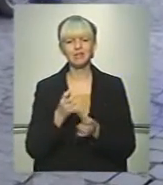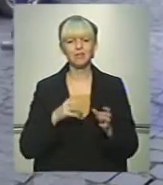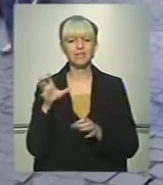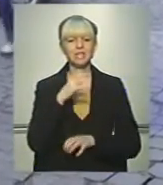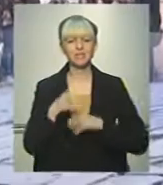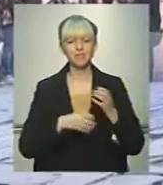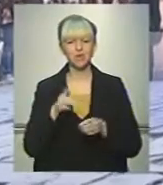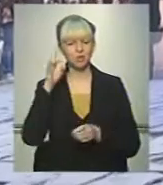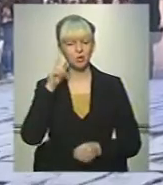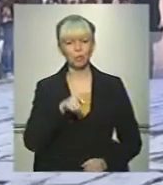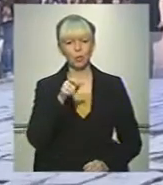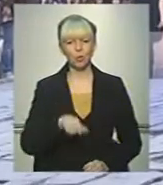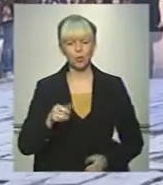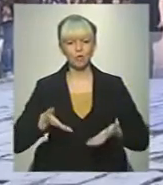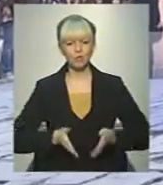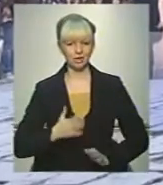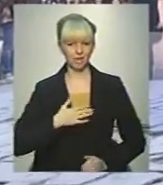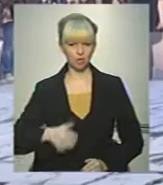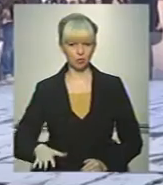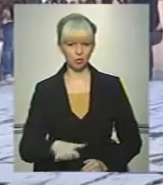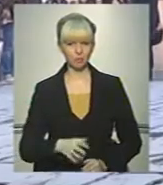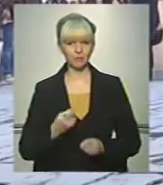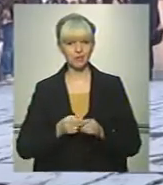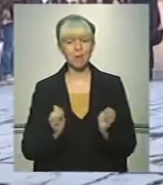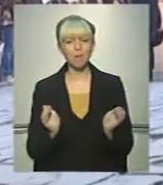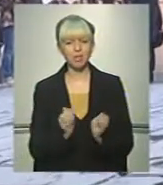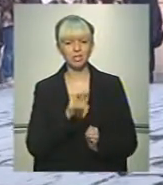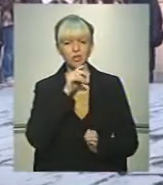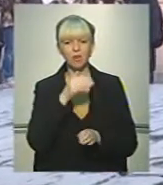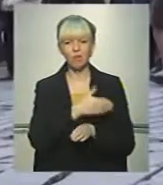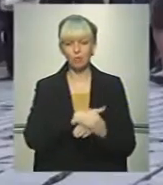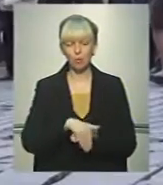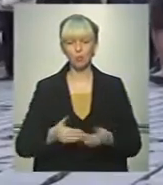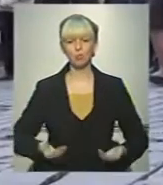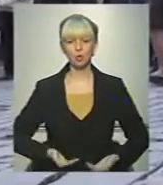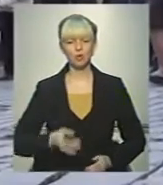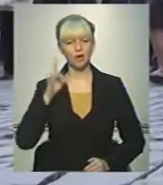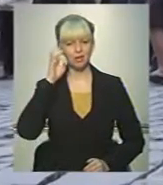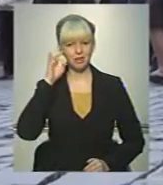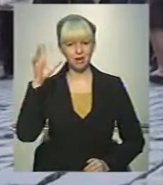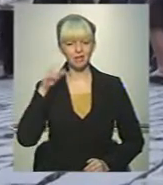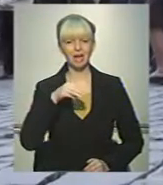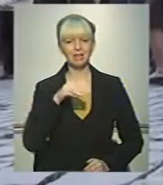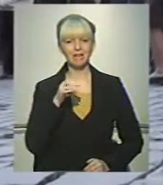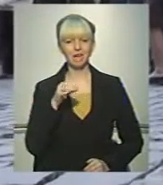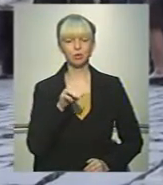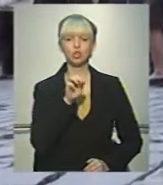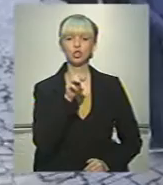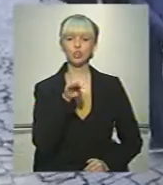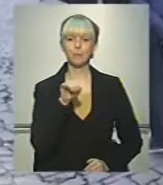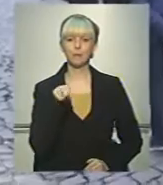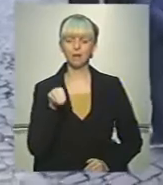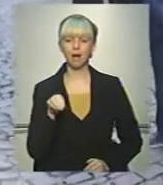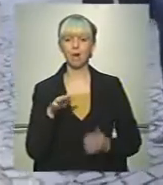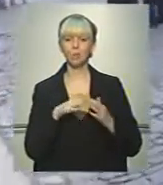всесвітньо відомих постатей народилось у нашому краї. На цій маленькій чернівецькій вуличці проживали легендарний тенор Йозеф Шмідт, а у